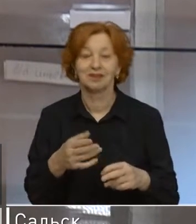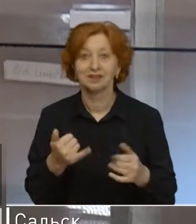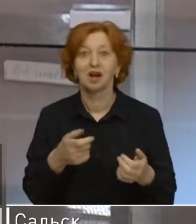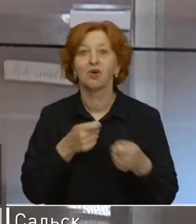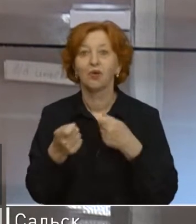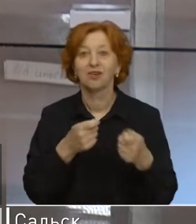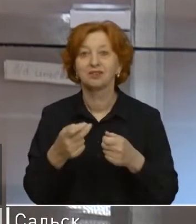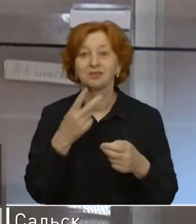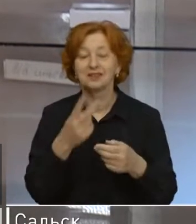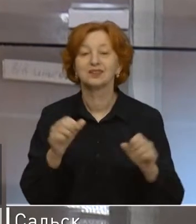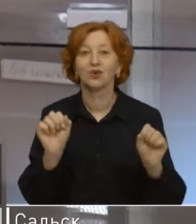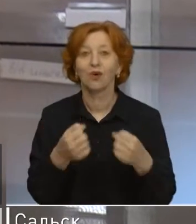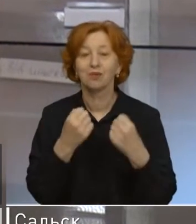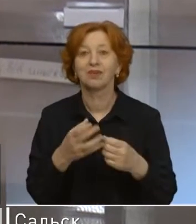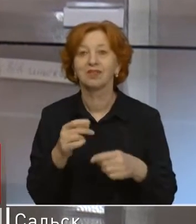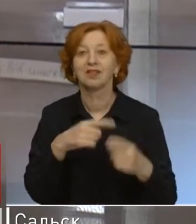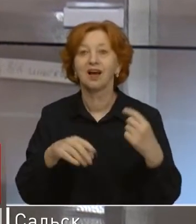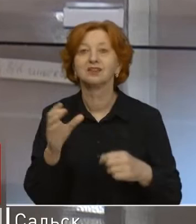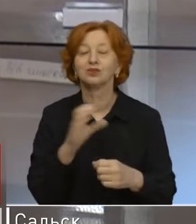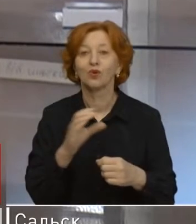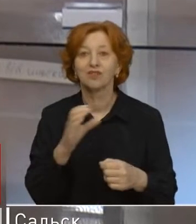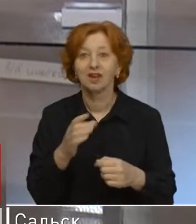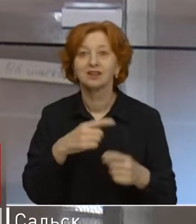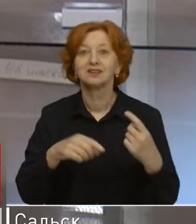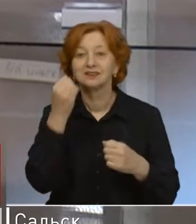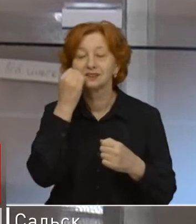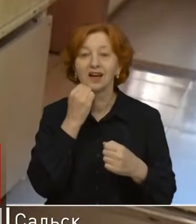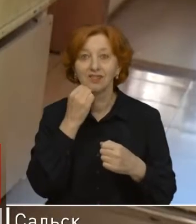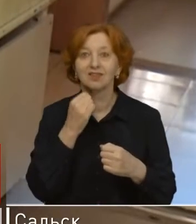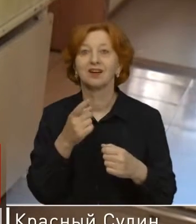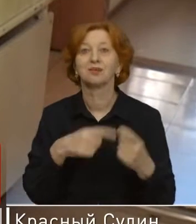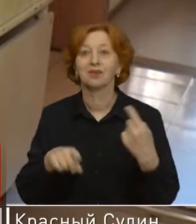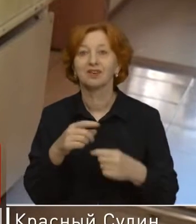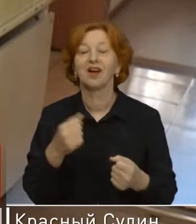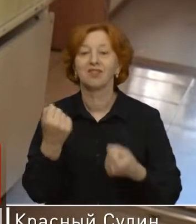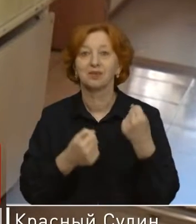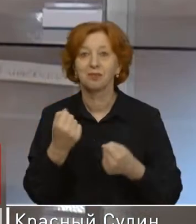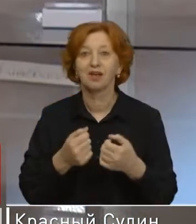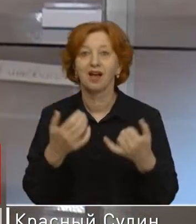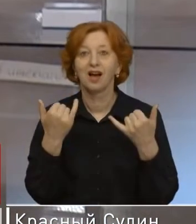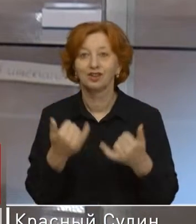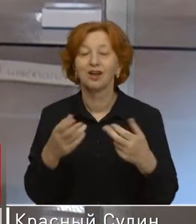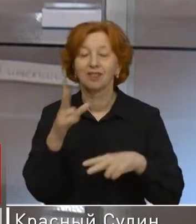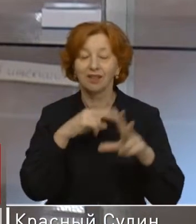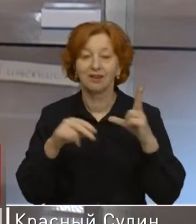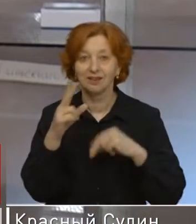скорой помощи. На советском, стареньком автомобиле работал по бездорожью. Мы надеемся,